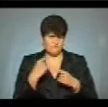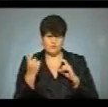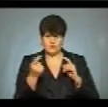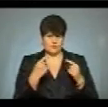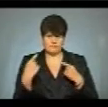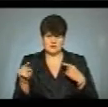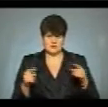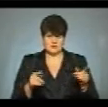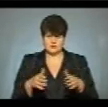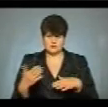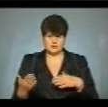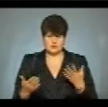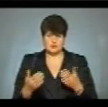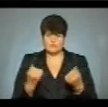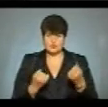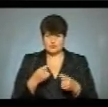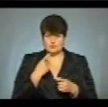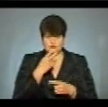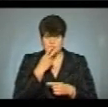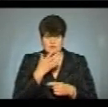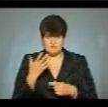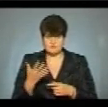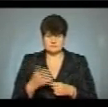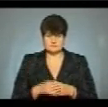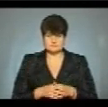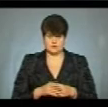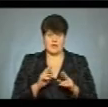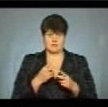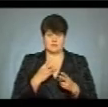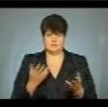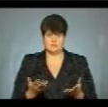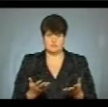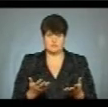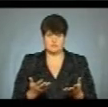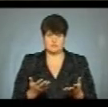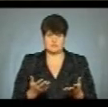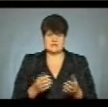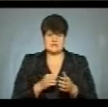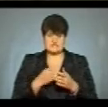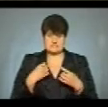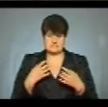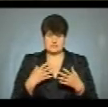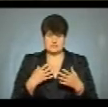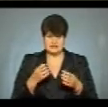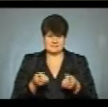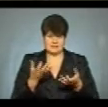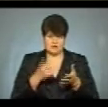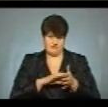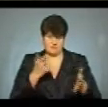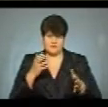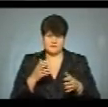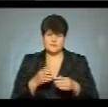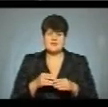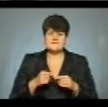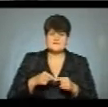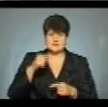знаки стоять. Водії кажуть, що їх не видно, цей знак. Ну, то хай, ну як не видно, як це світловідбиваюча. За словами Олега Вітика,